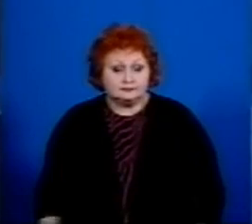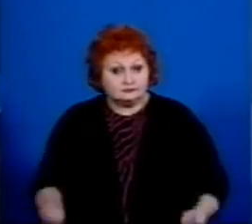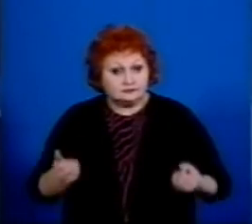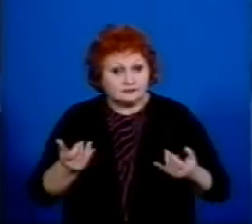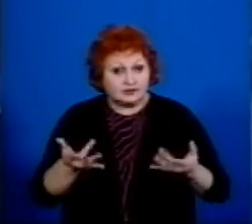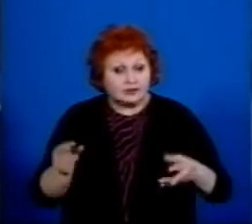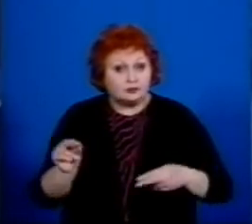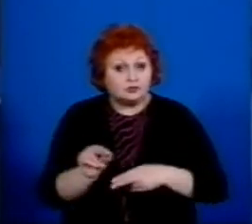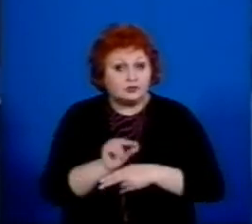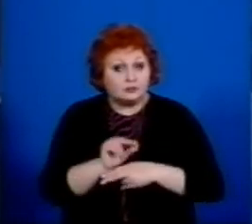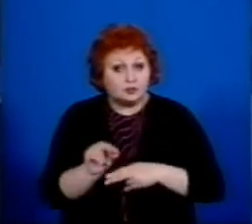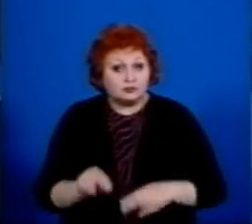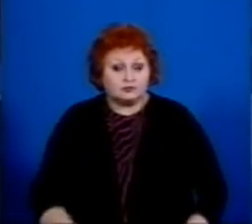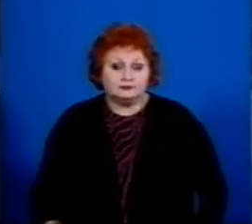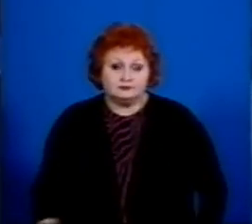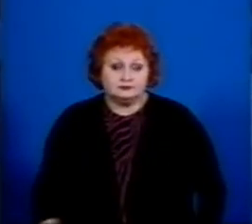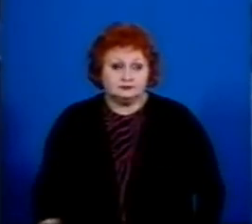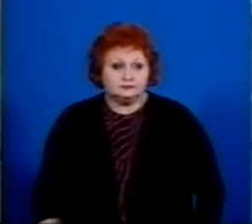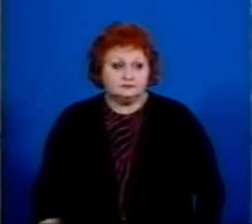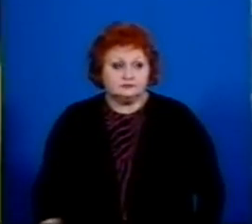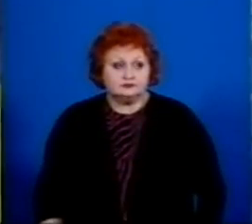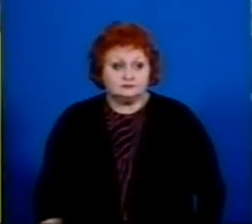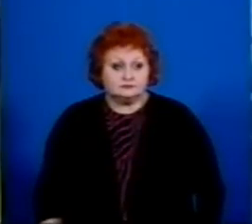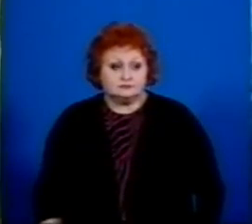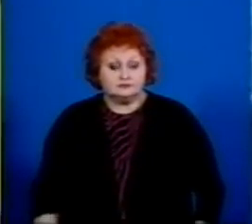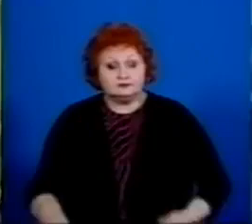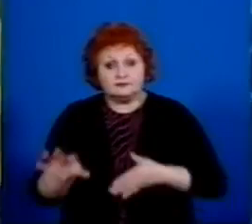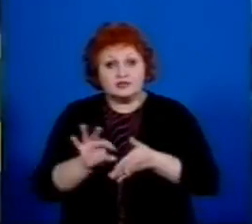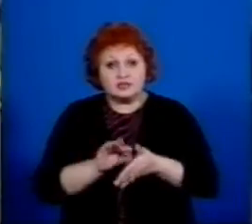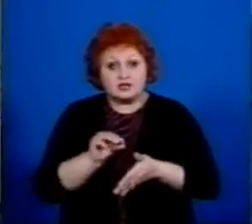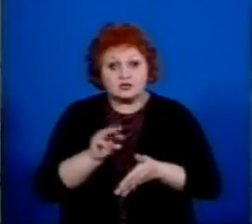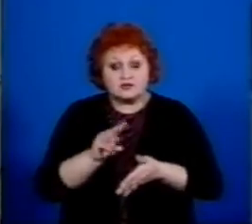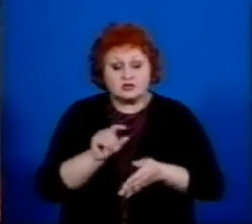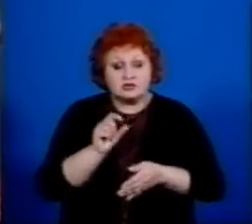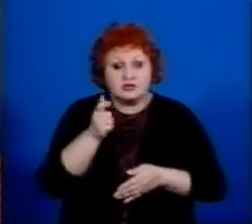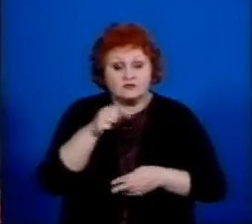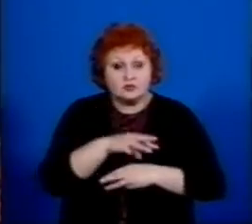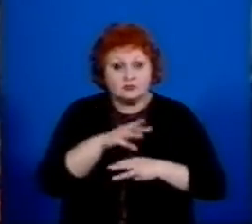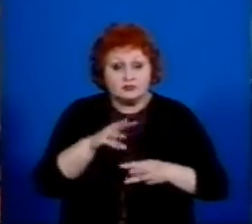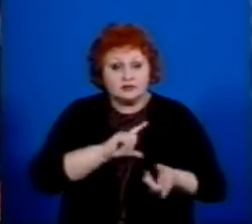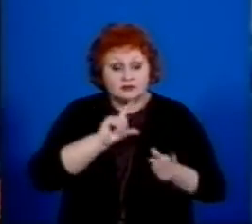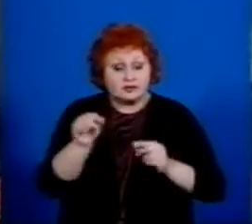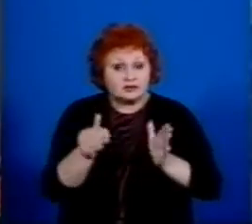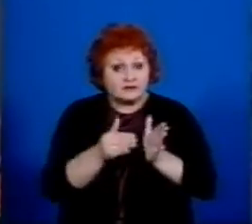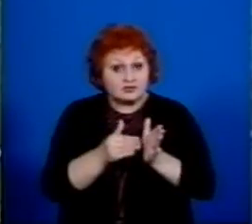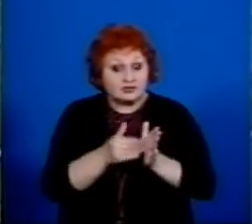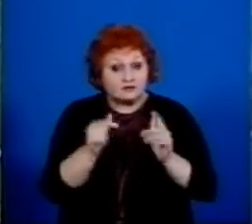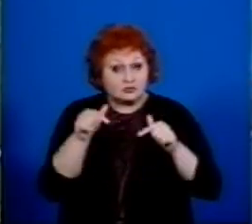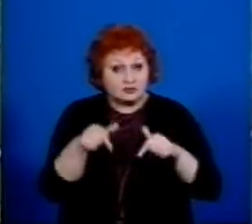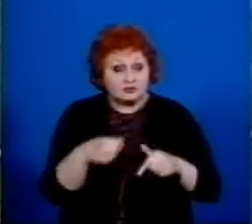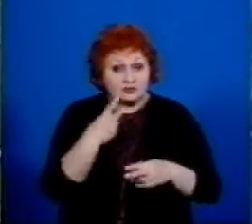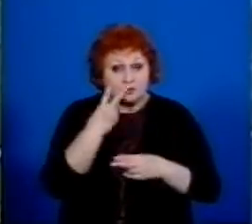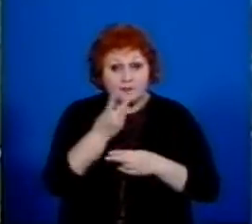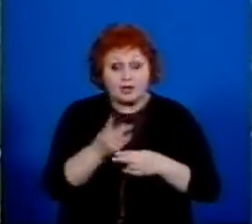требует помещения, да, капитального ремонта. Сразу из Железноводска министр спорта отправился в Кисловодск. Здесь ему